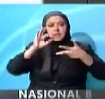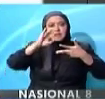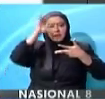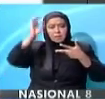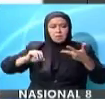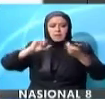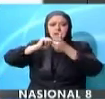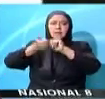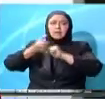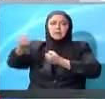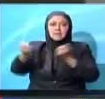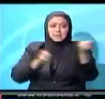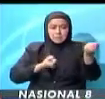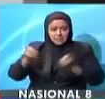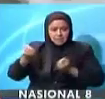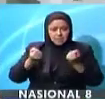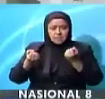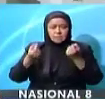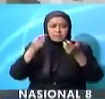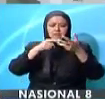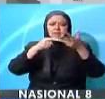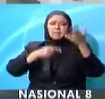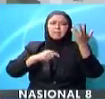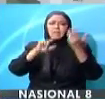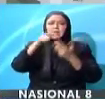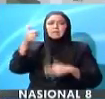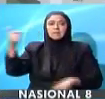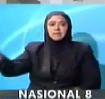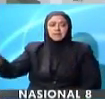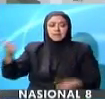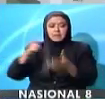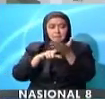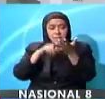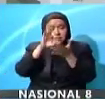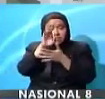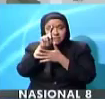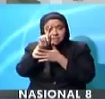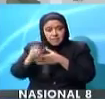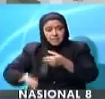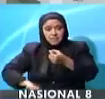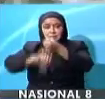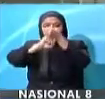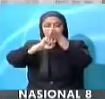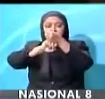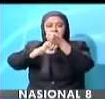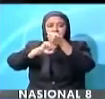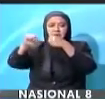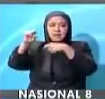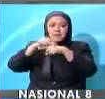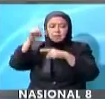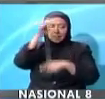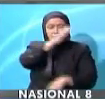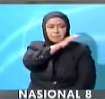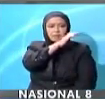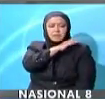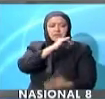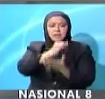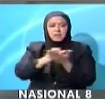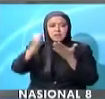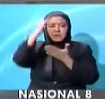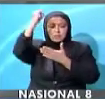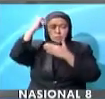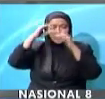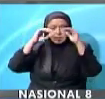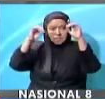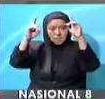kenderaan dan lain-lain kes. Fakta itu turut disokong pengerusi Institut Penyelidikan Keselamatan Jalan Raya,